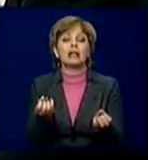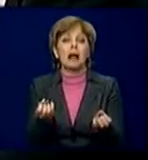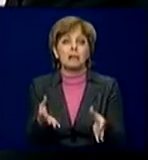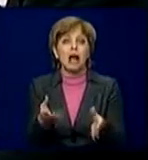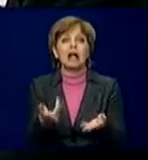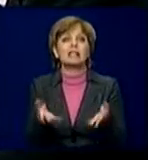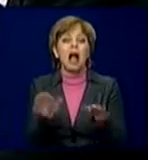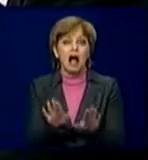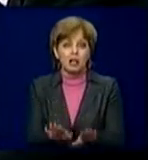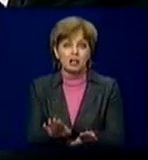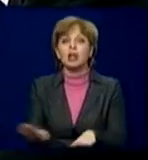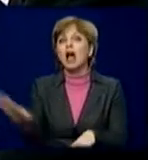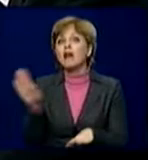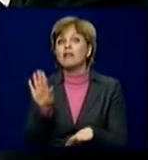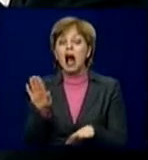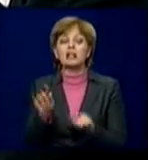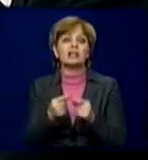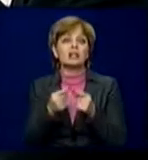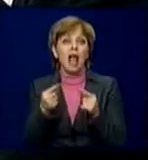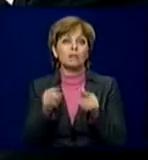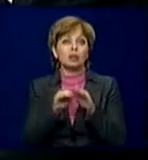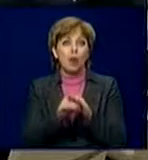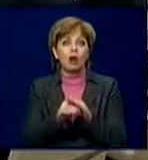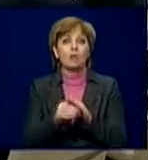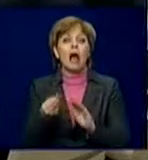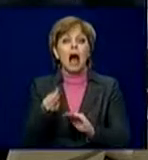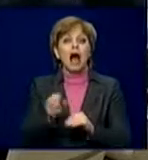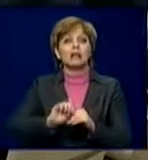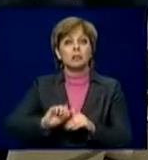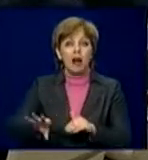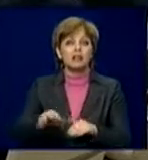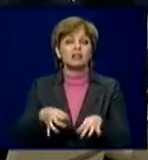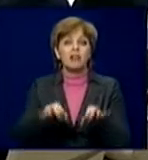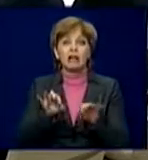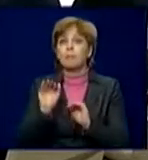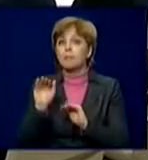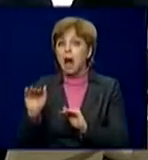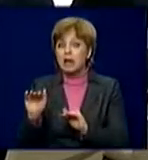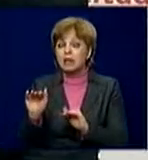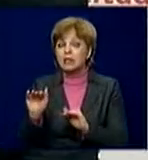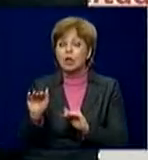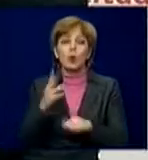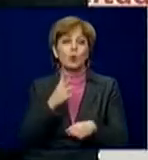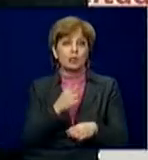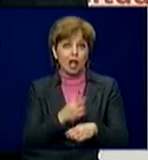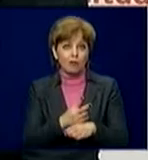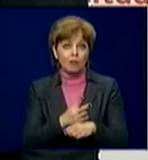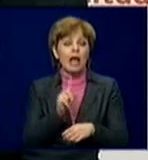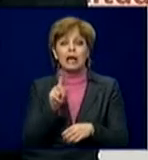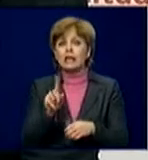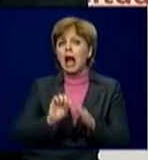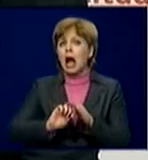atlicis. Valsts termiņu noguldījuma atmaksa bija viens no svarīgākajiem bankas uzdevumiem. Ir atmaksātas ne